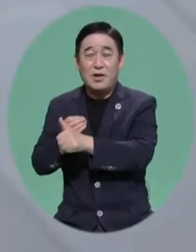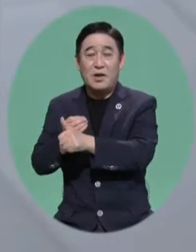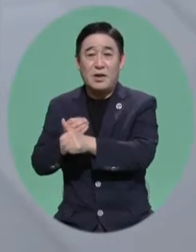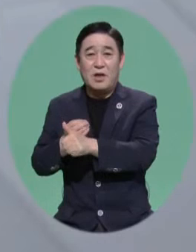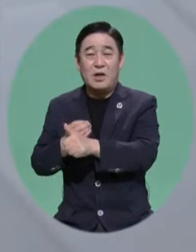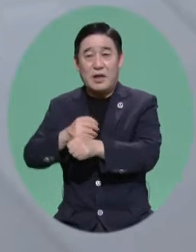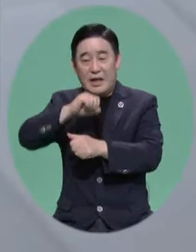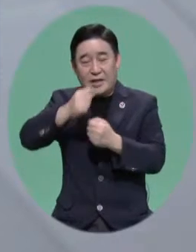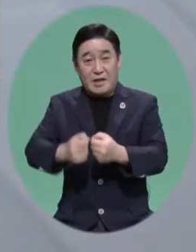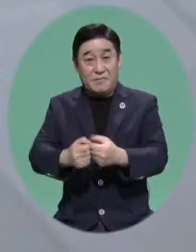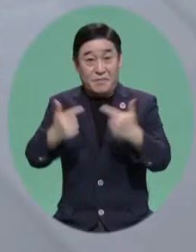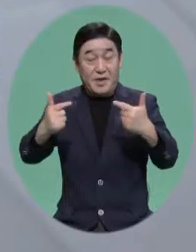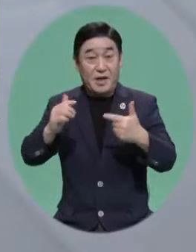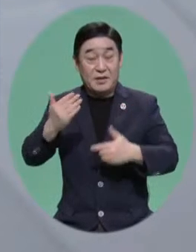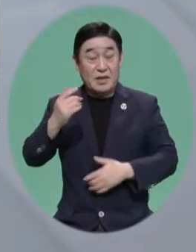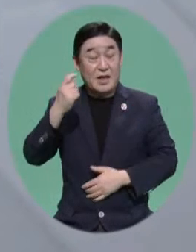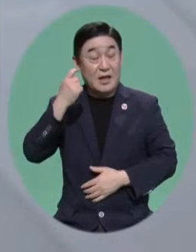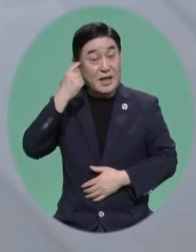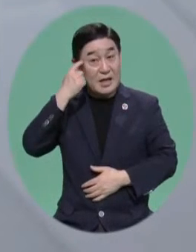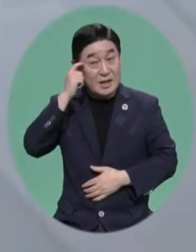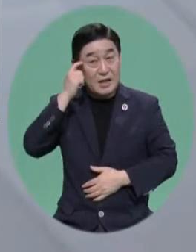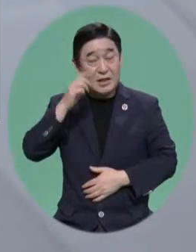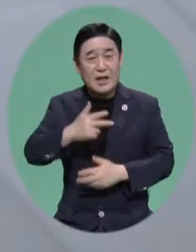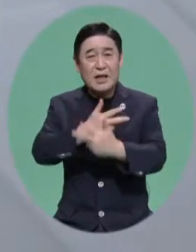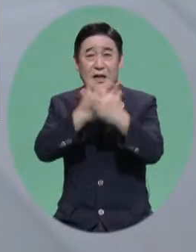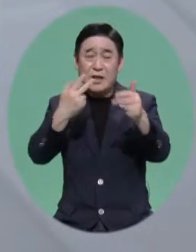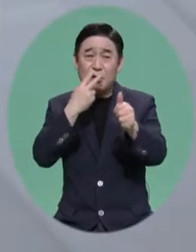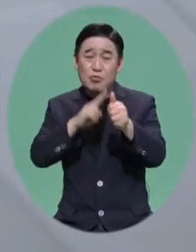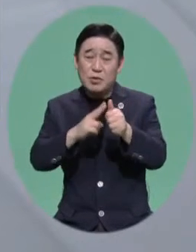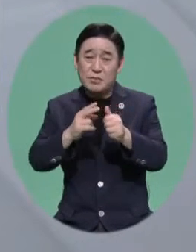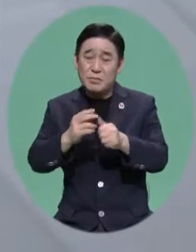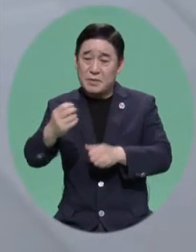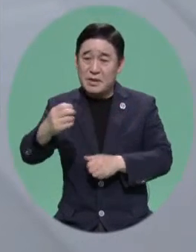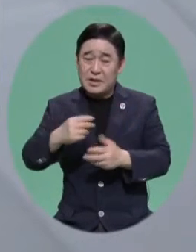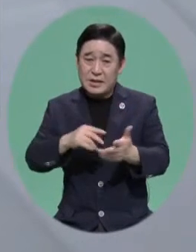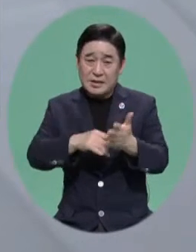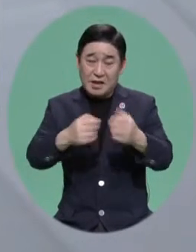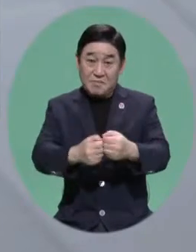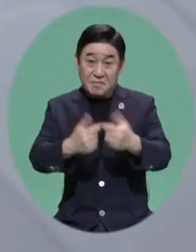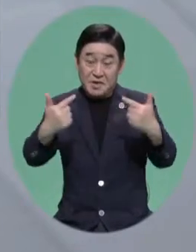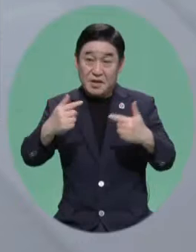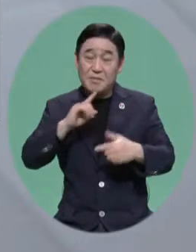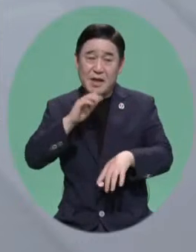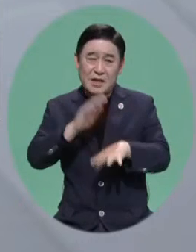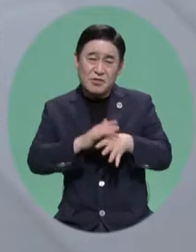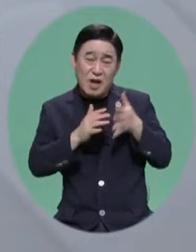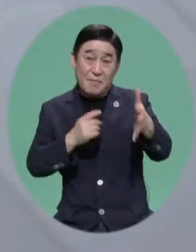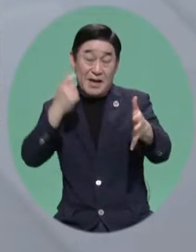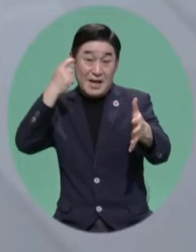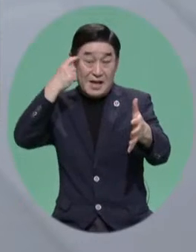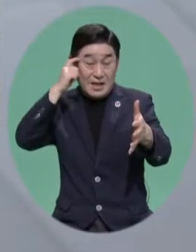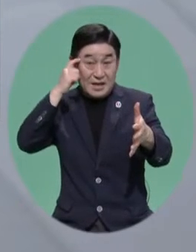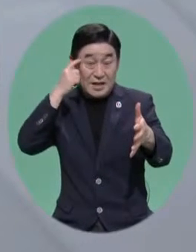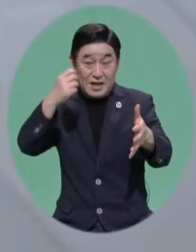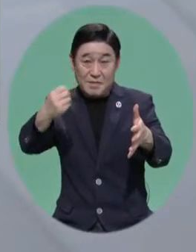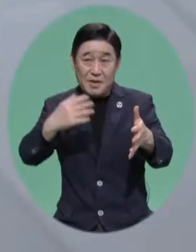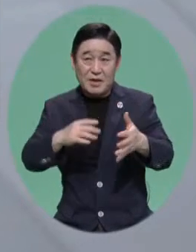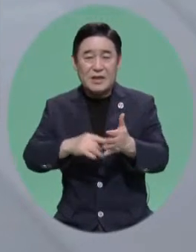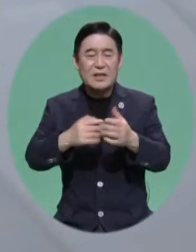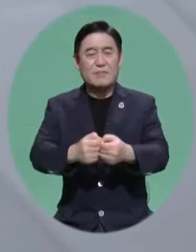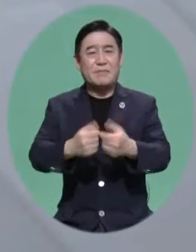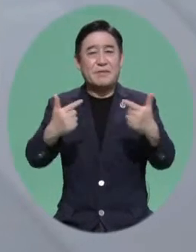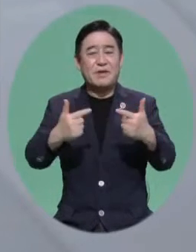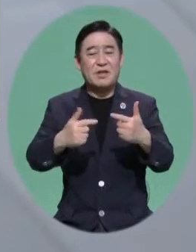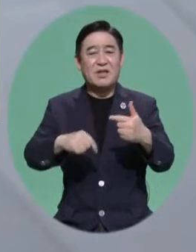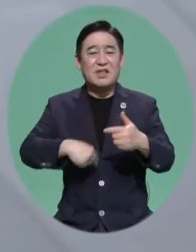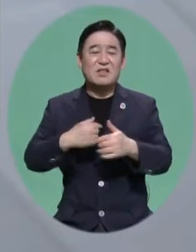재정으로 나가야 된다고 생각합니다 그런데 의 m 요부가 증세를 얘기하는 저도 로 좌파적 관념이라고 이야기하고 증세는